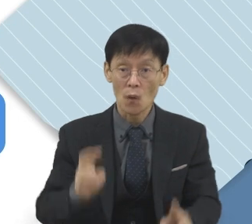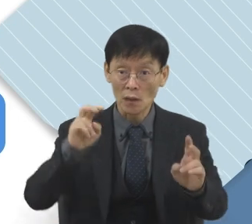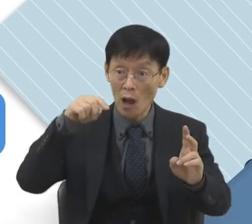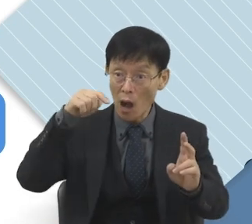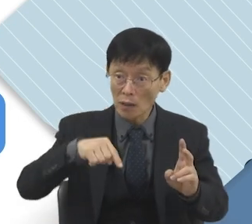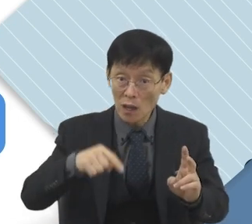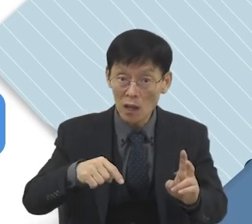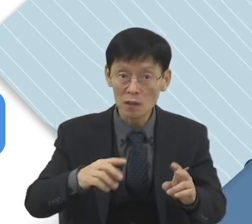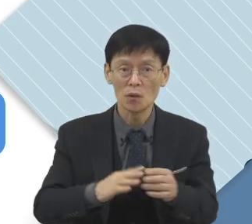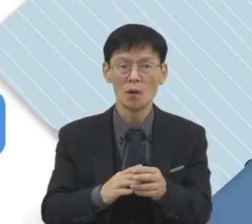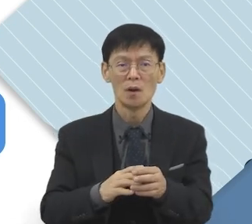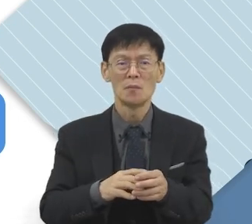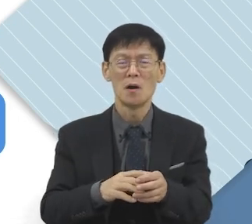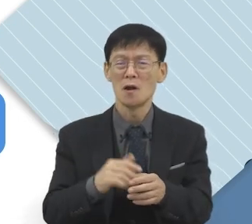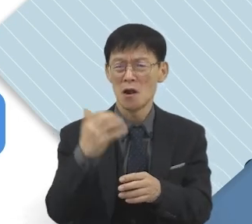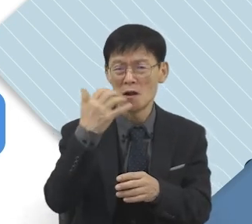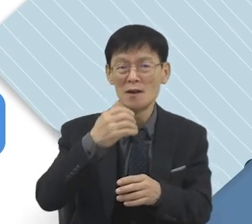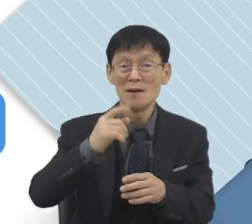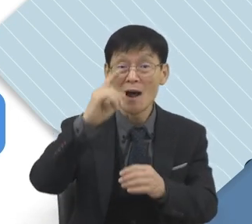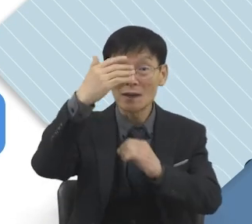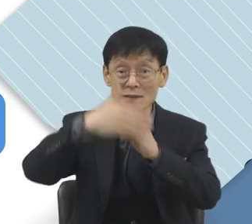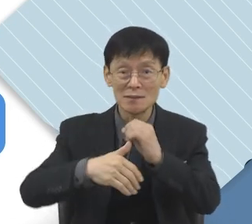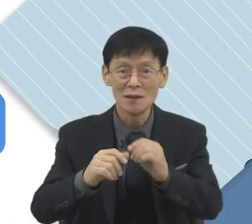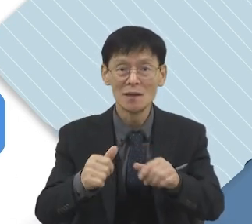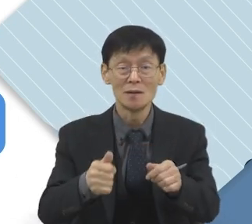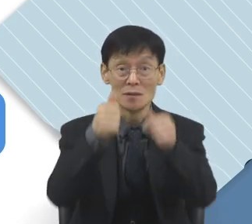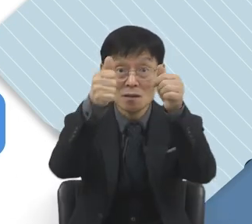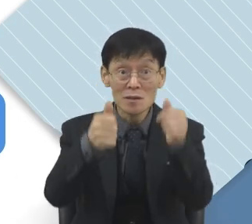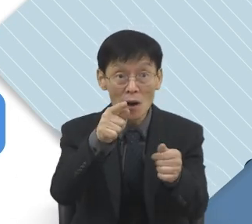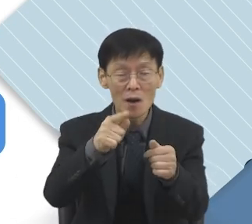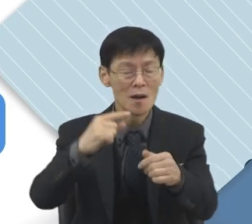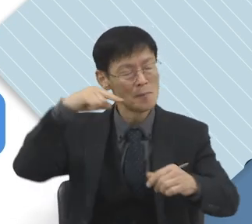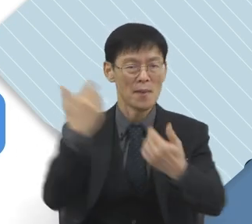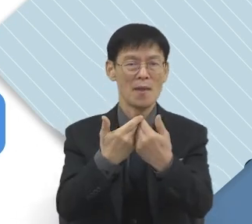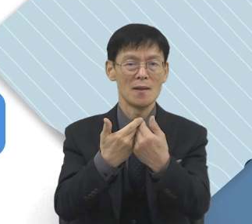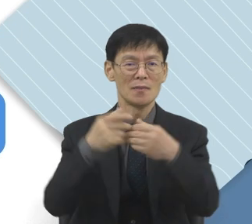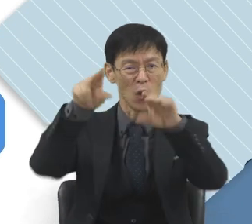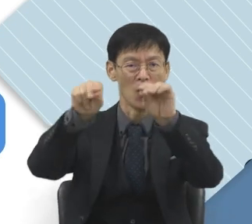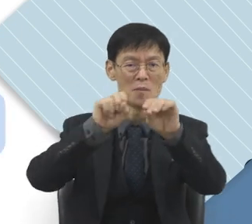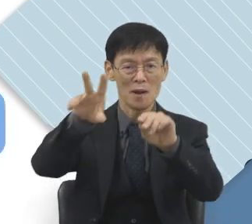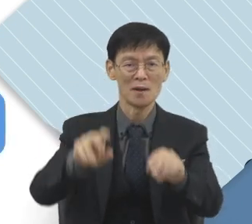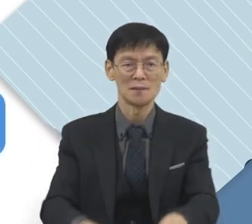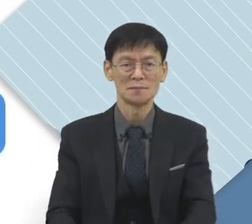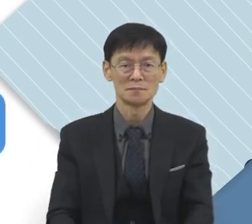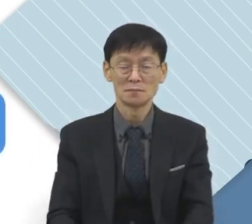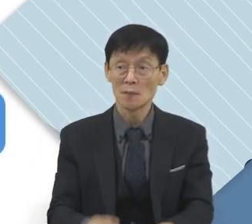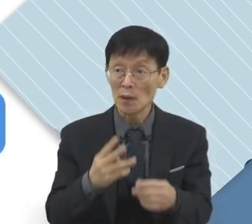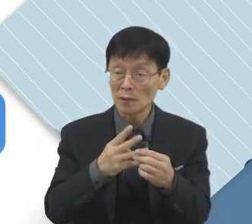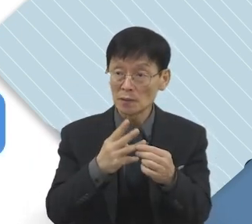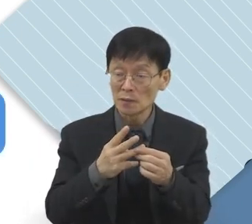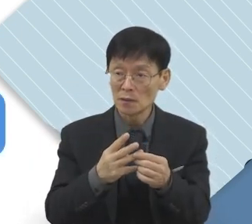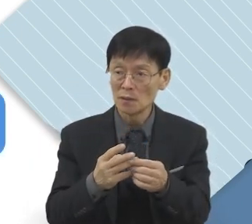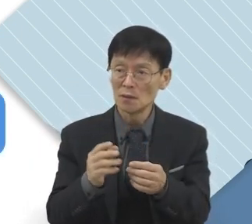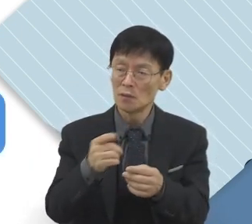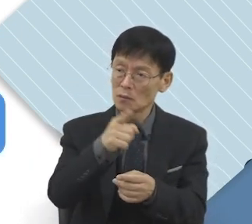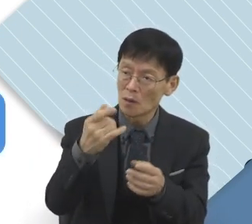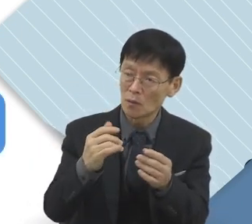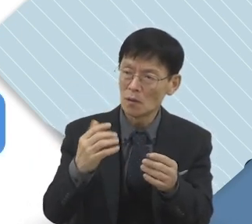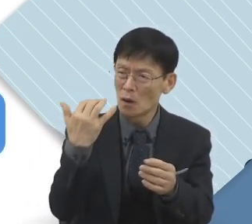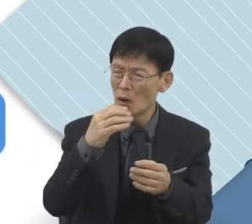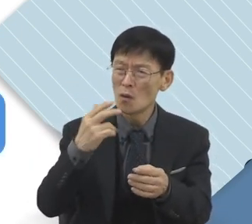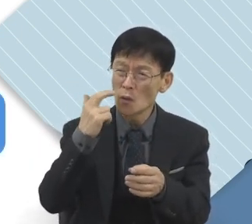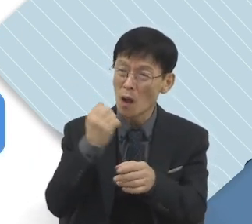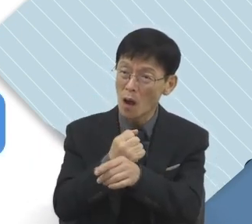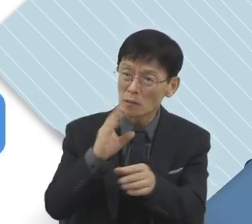둘째, 회사 안에 음란한 사진이나 그림을 붙이는 것에 반대합니다. 셋째, 동료들의